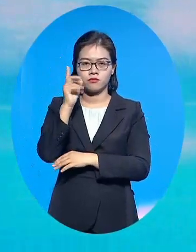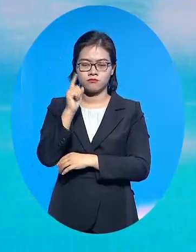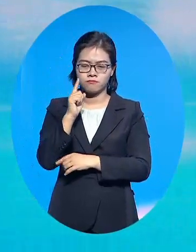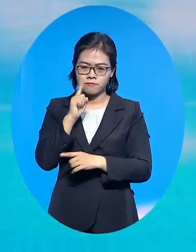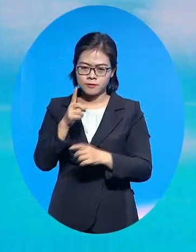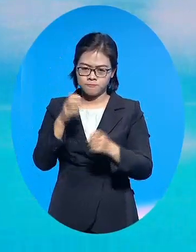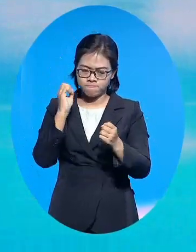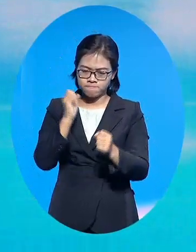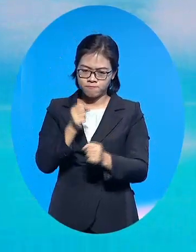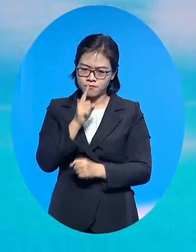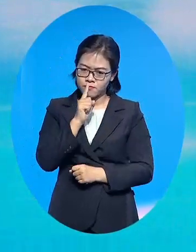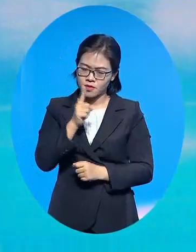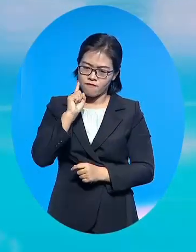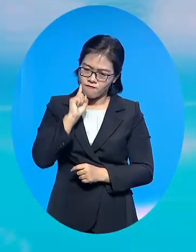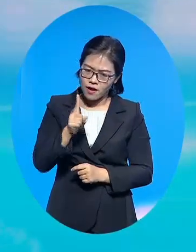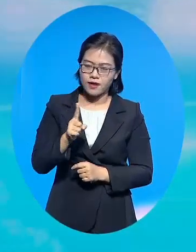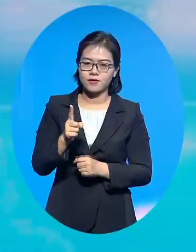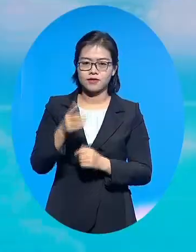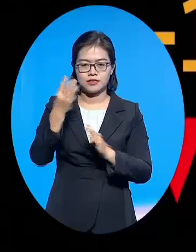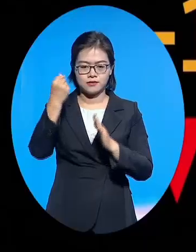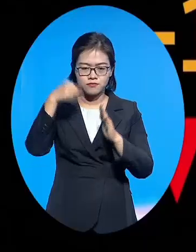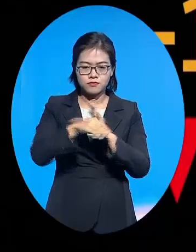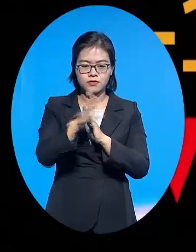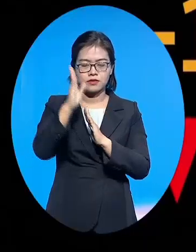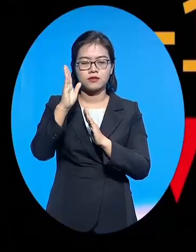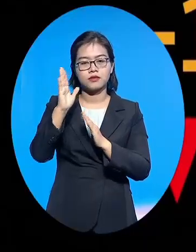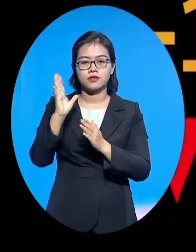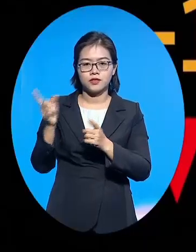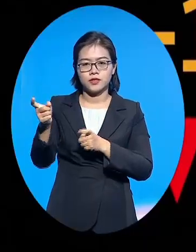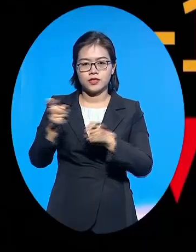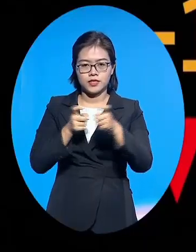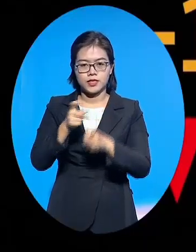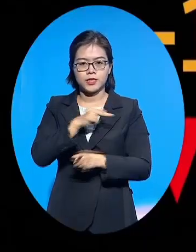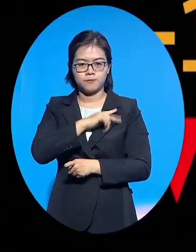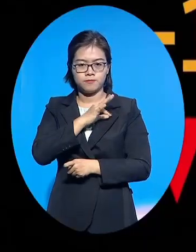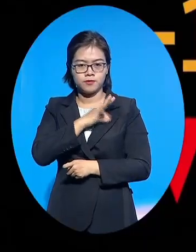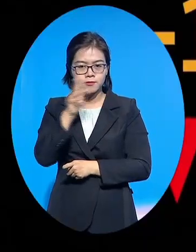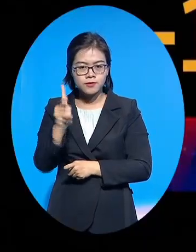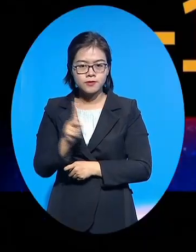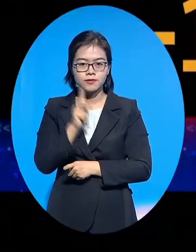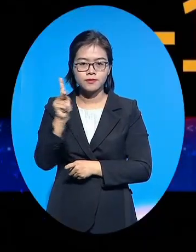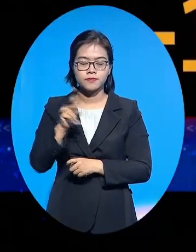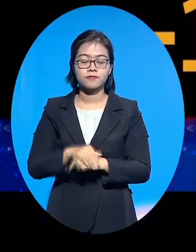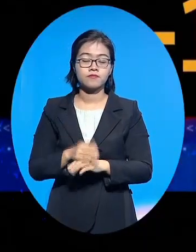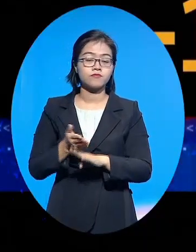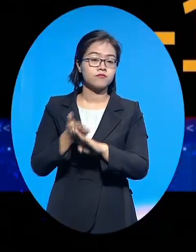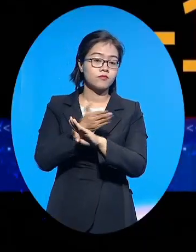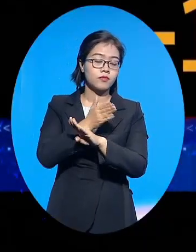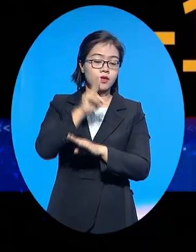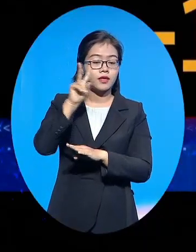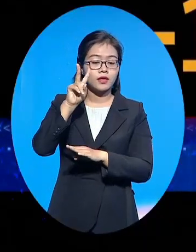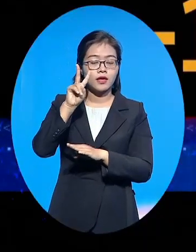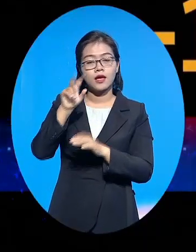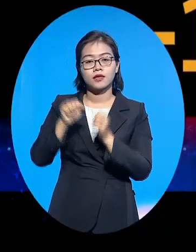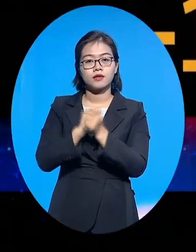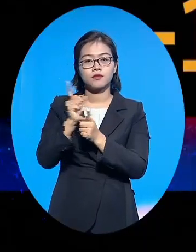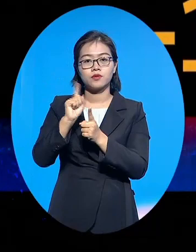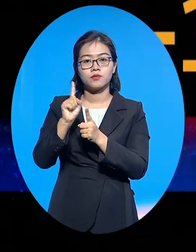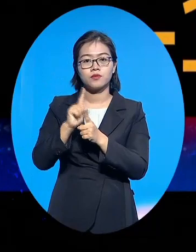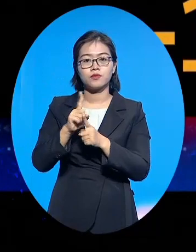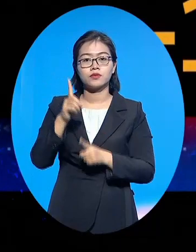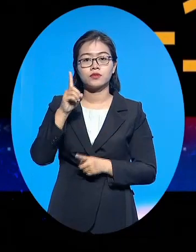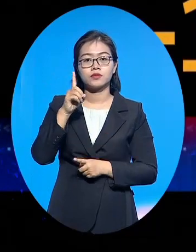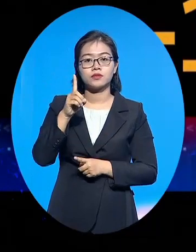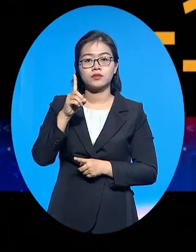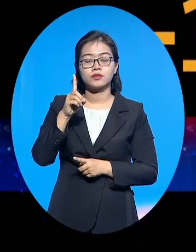trong kiểm soát lạm phát cụ thể chốt phiên giao dịch ngày 2 tháng 11 chỉ số dow Jones giảm